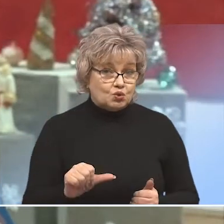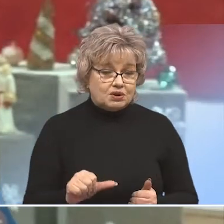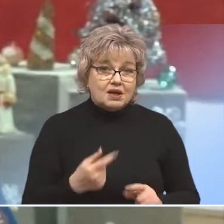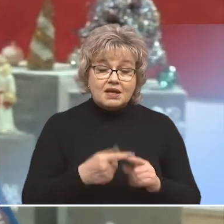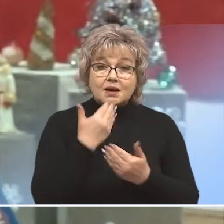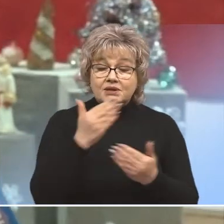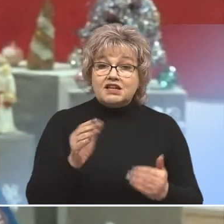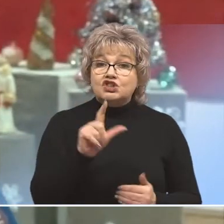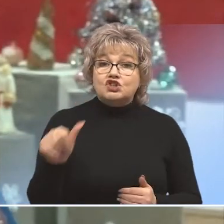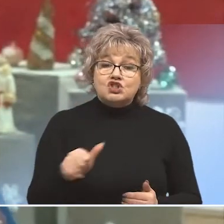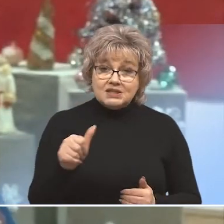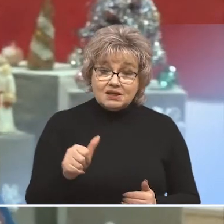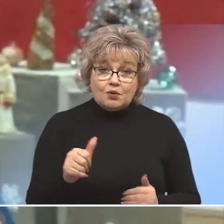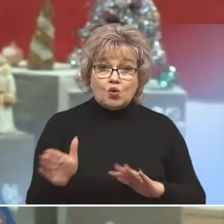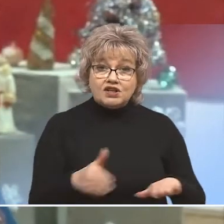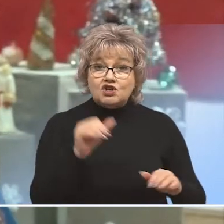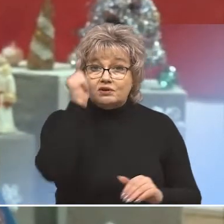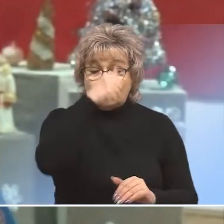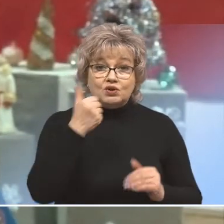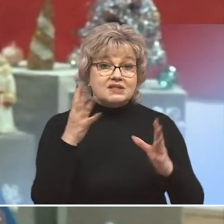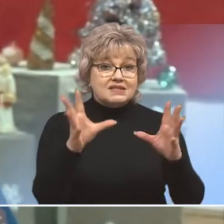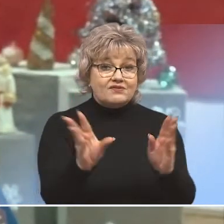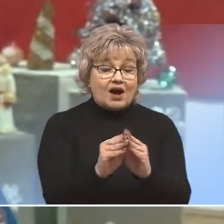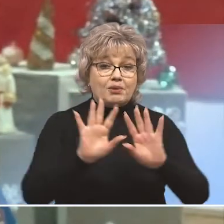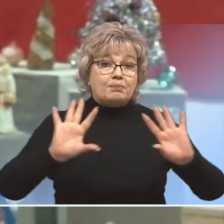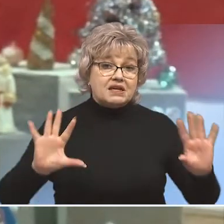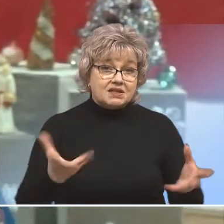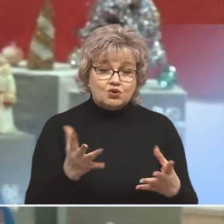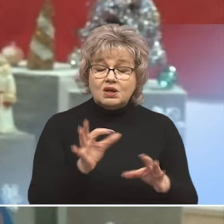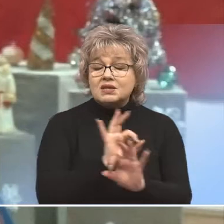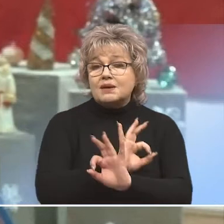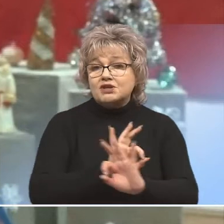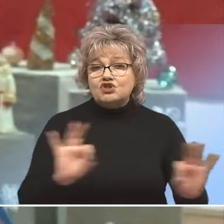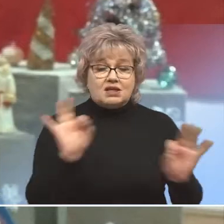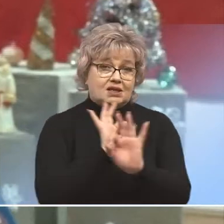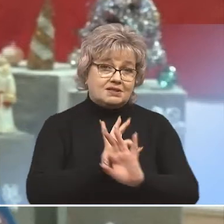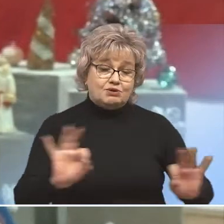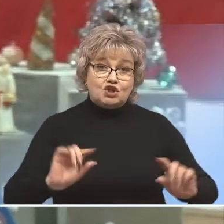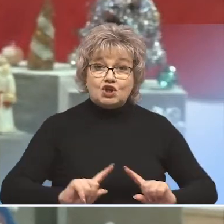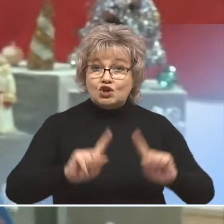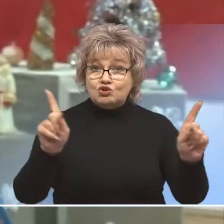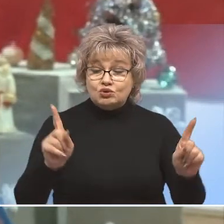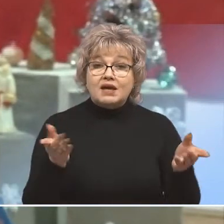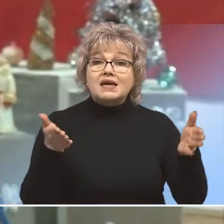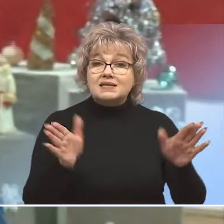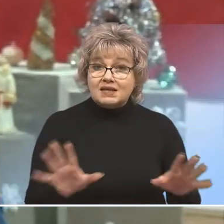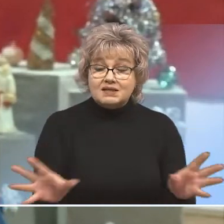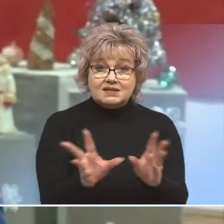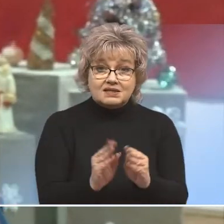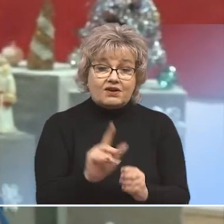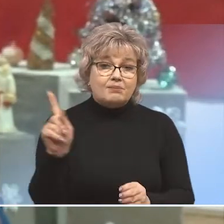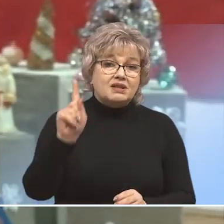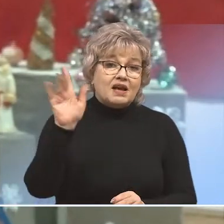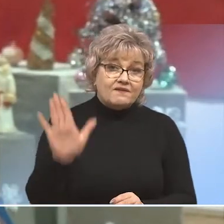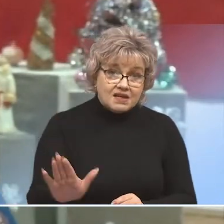в эти последние часы уходящего года с вами произойдет какое-нибудь замечательное-замечательное чудо. И оно останется с